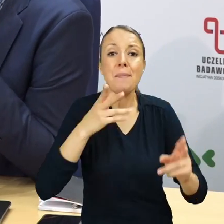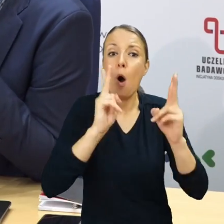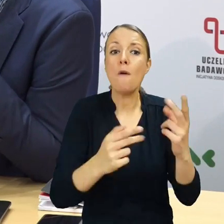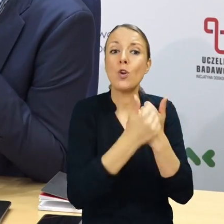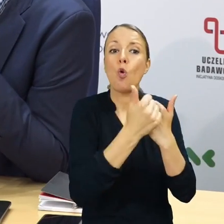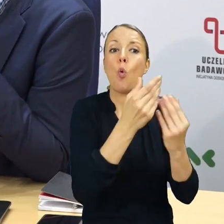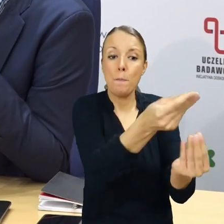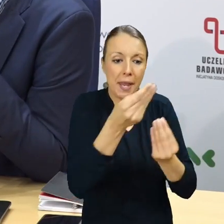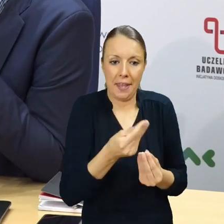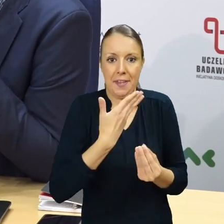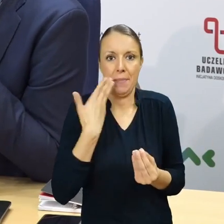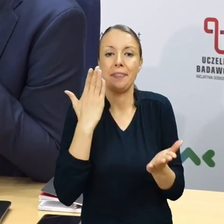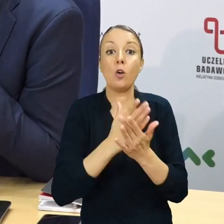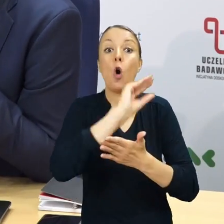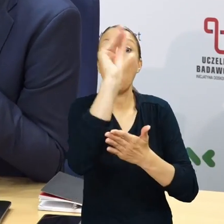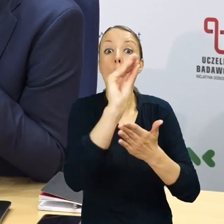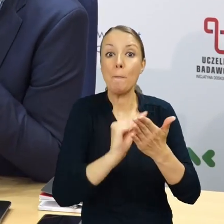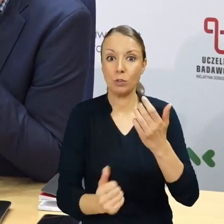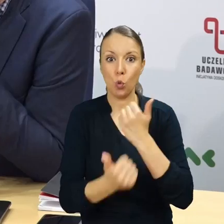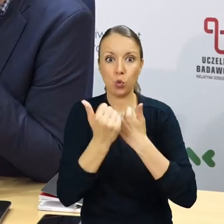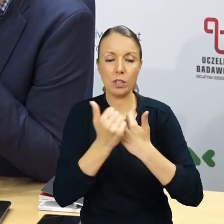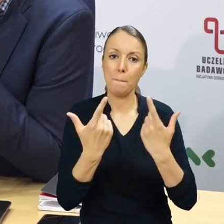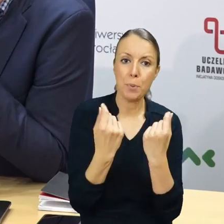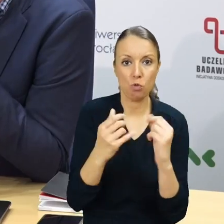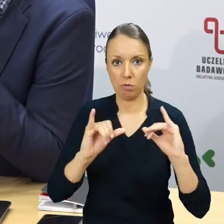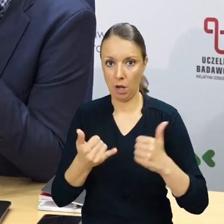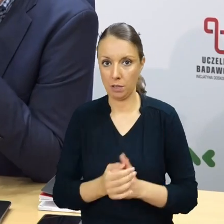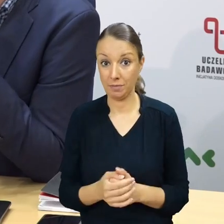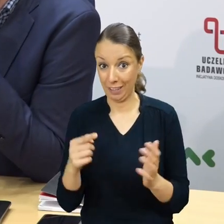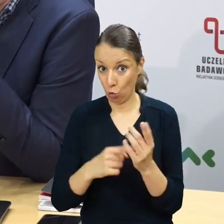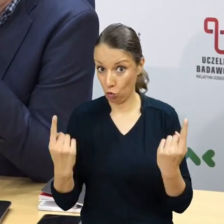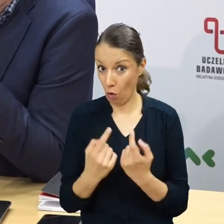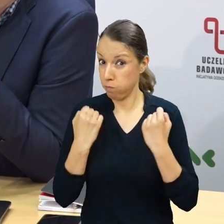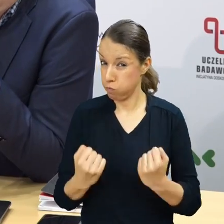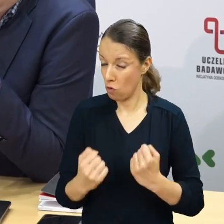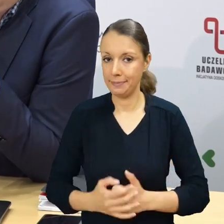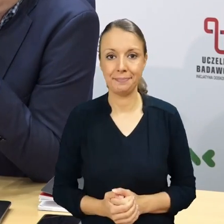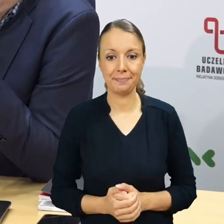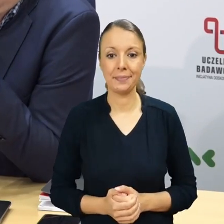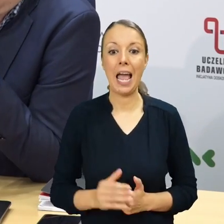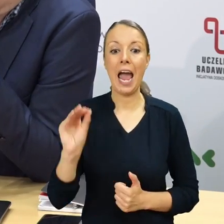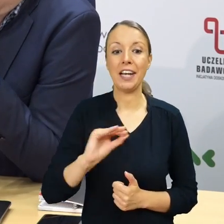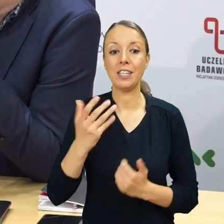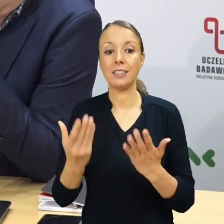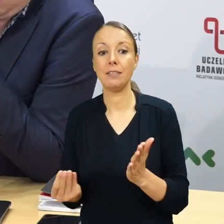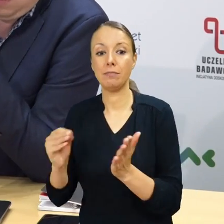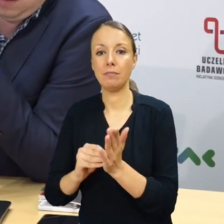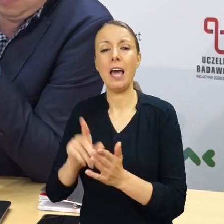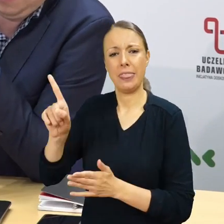wyłącznie uzasadnienie. I wtedy sytuacja jest najtrudniejsza. I chciałem powiedzieć o jednej rzeczy, która... Proszę bardzo, ale ten